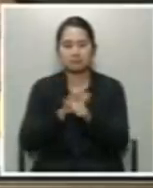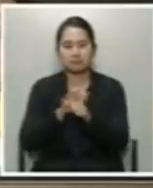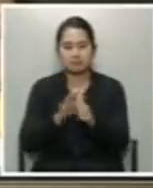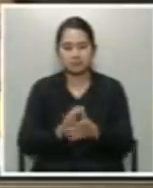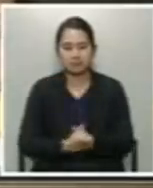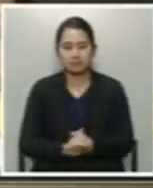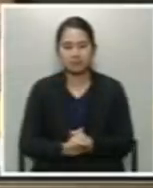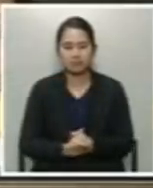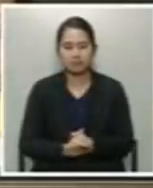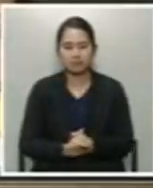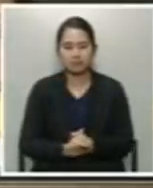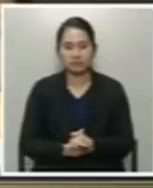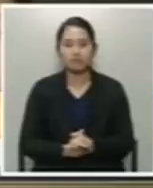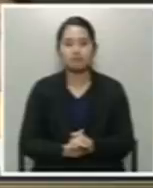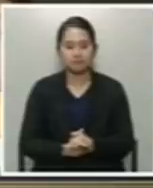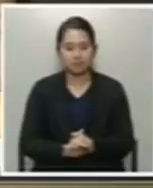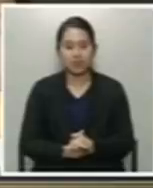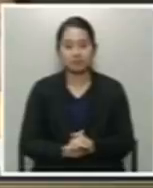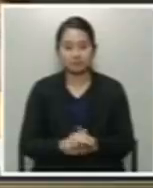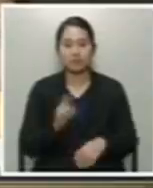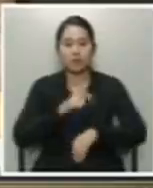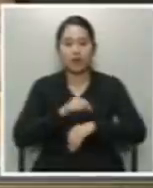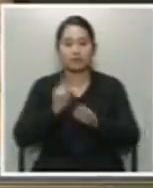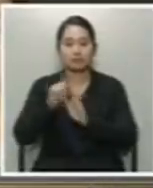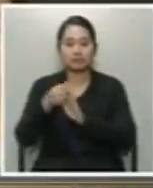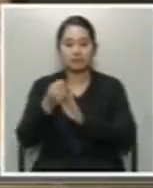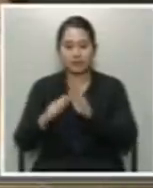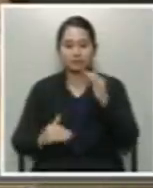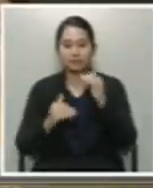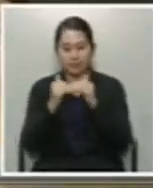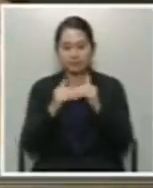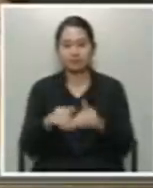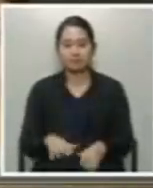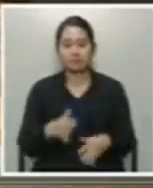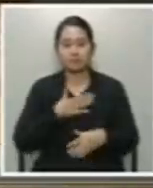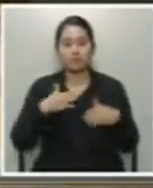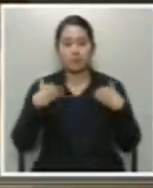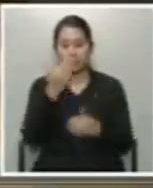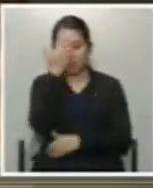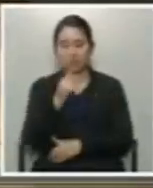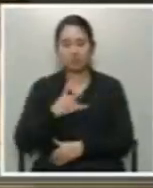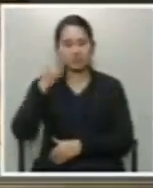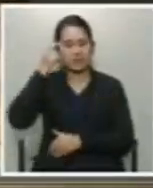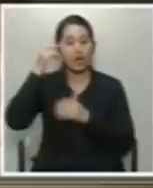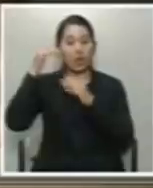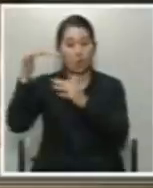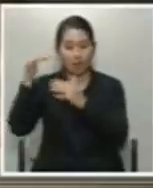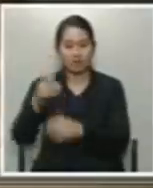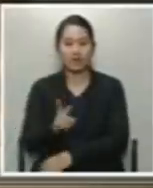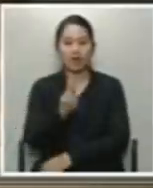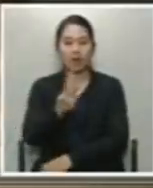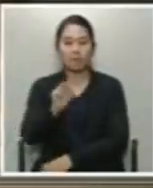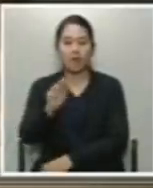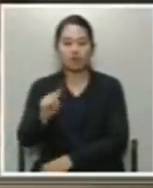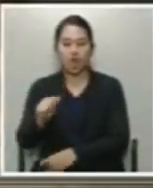รี ไม่เกินเท่านั้นไม่ได้หมายความว่าทำให้ครบนะครับ ก็ผมยินดีครับ ผมครับ เพราะผมยังคาดหวังครับว่าทางท่านรัฐมนตรีเนี่ยจะตอ